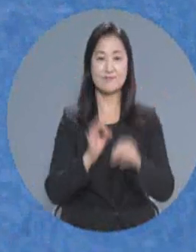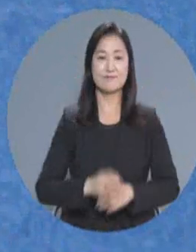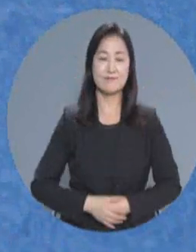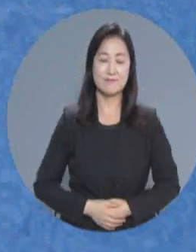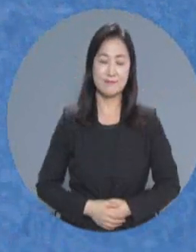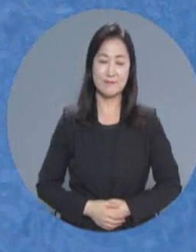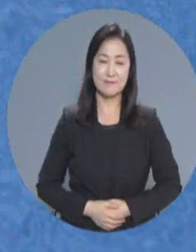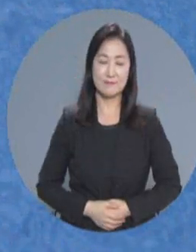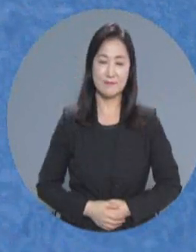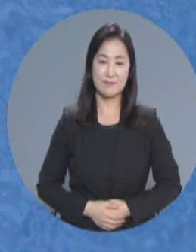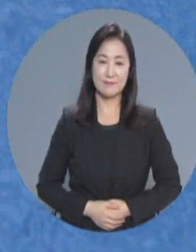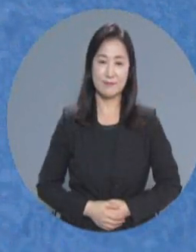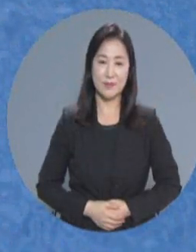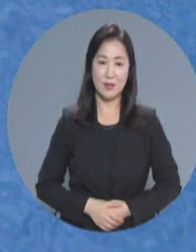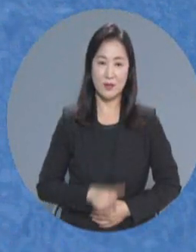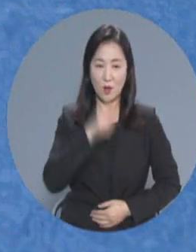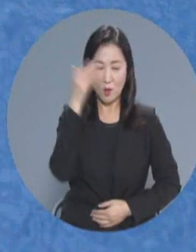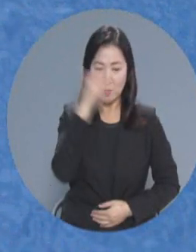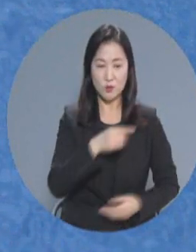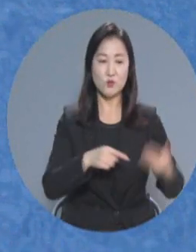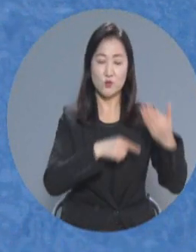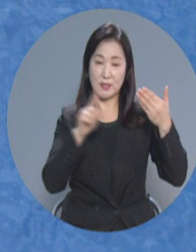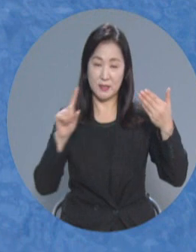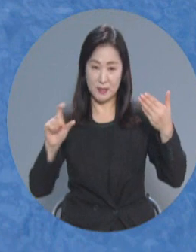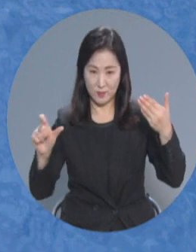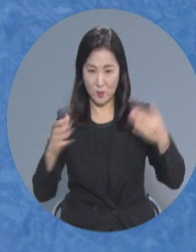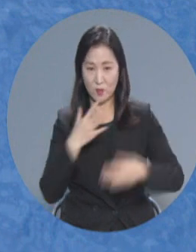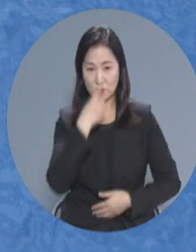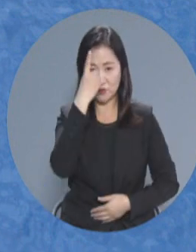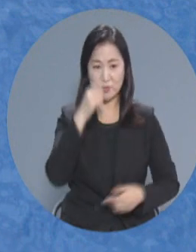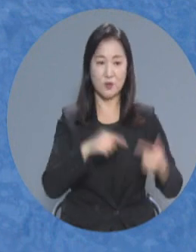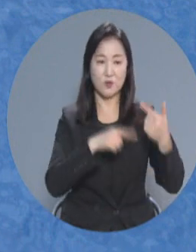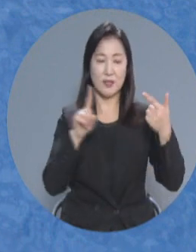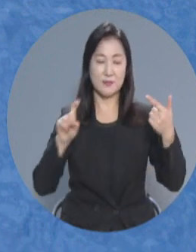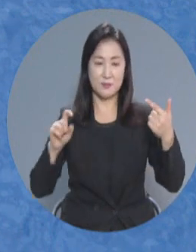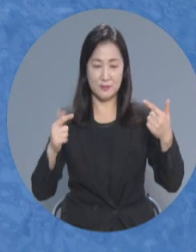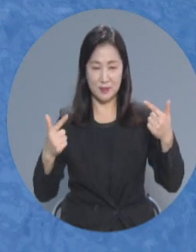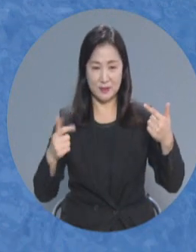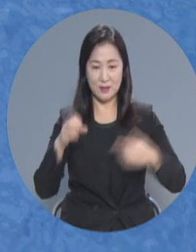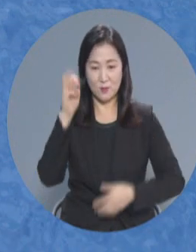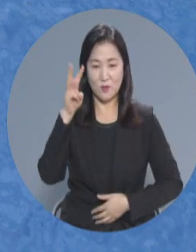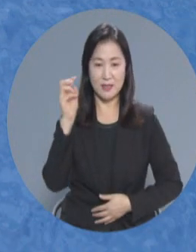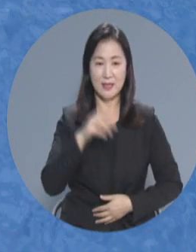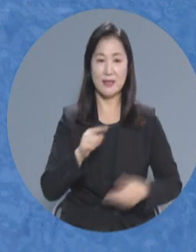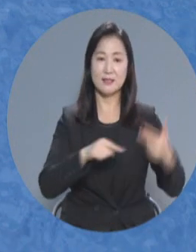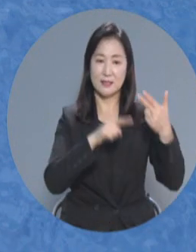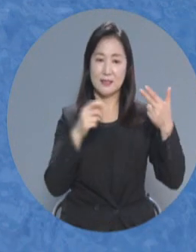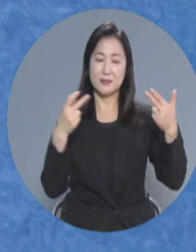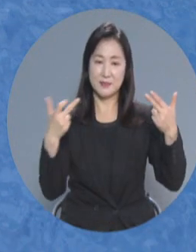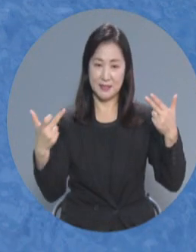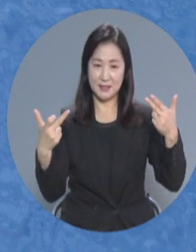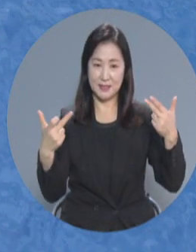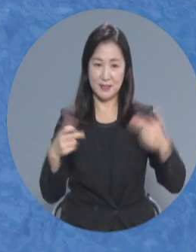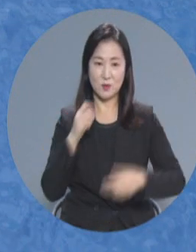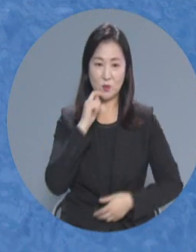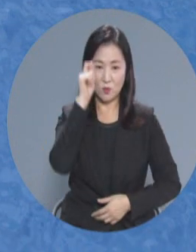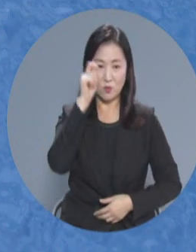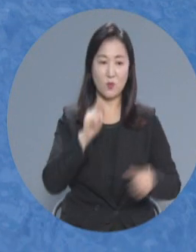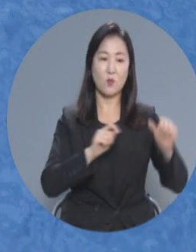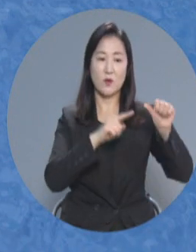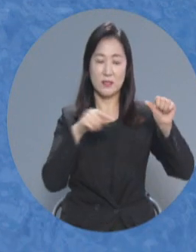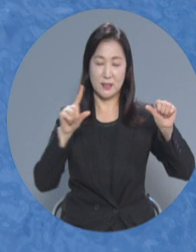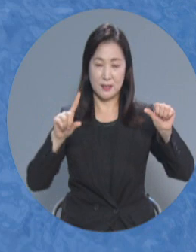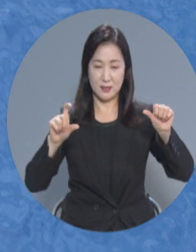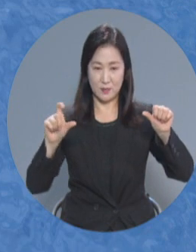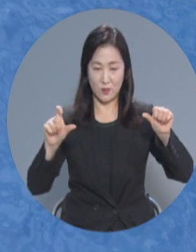보시겠습니다. 여수가 9에서 15도, 순천이 6에서 16도, 광양도 7에서 17도, 고흥은 5에서